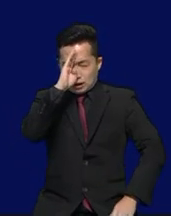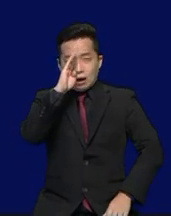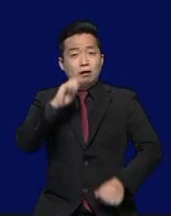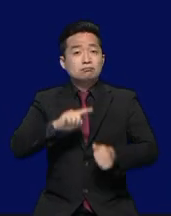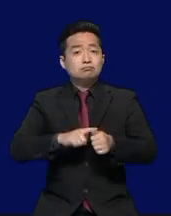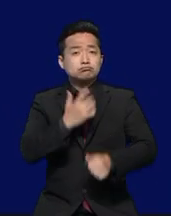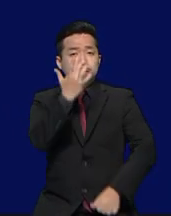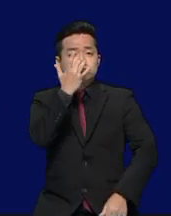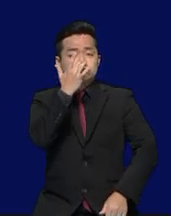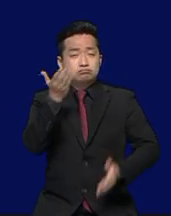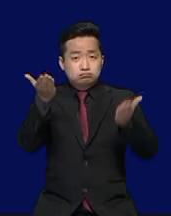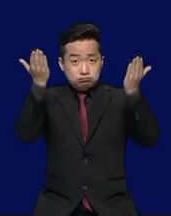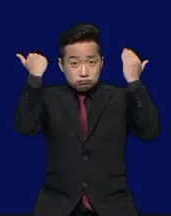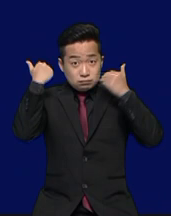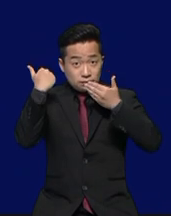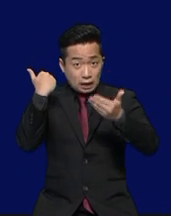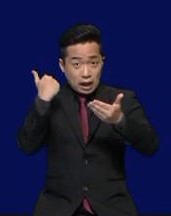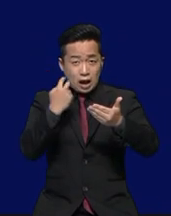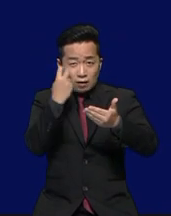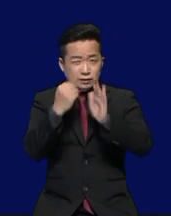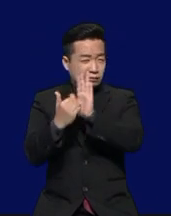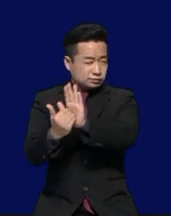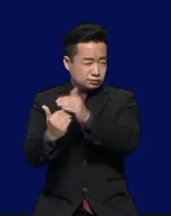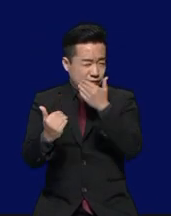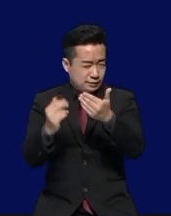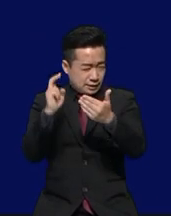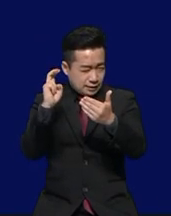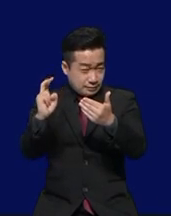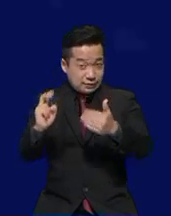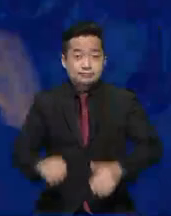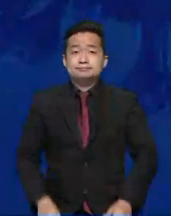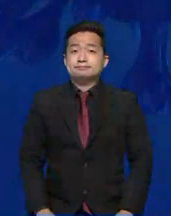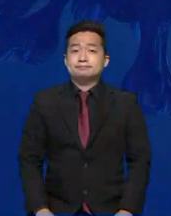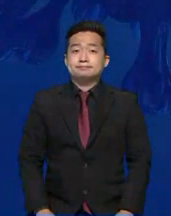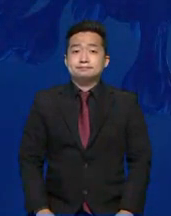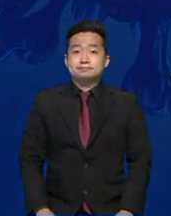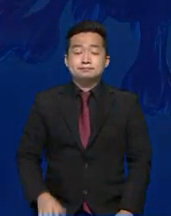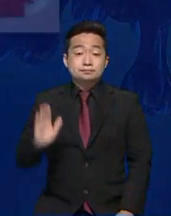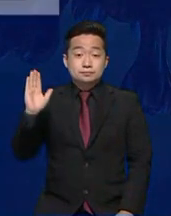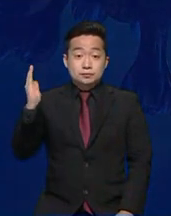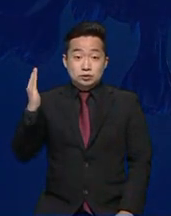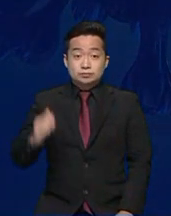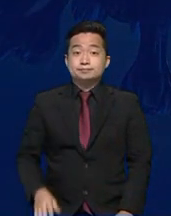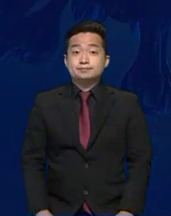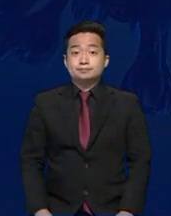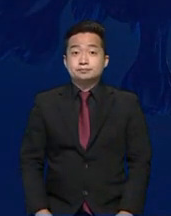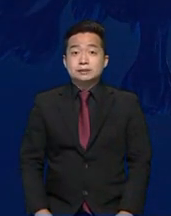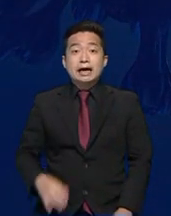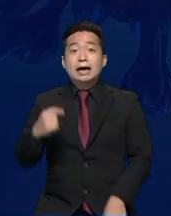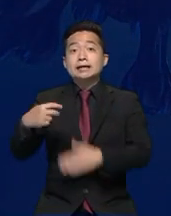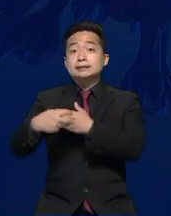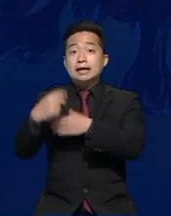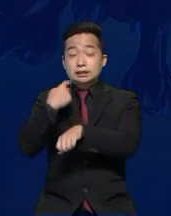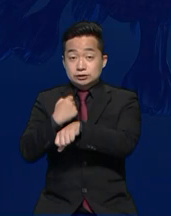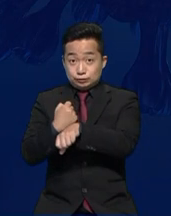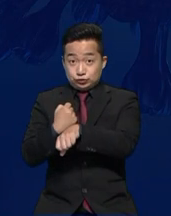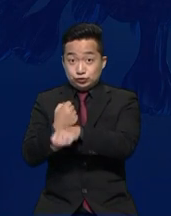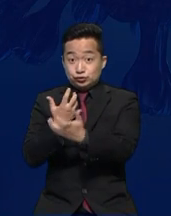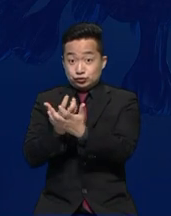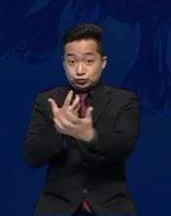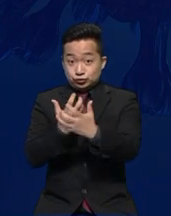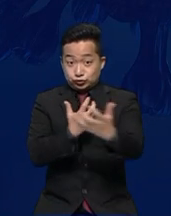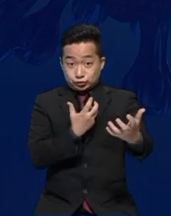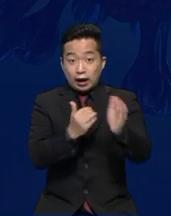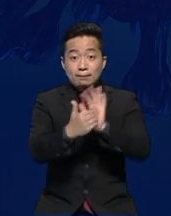지났을 수도 있고 검사를 회피했을 수도 있다고 분석했습니다. 최근 3대 의학저널에는 백신 항체와 감염